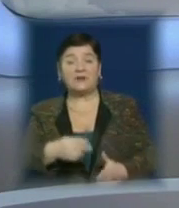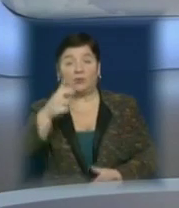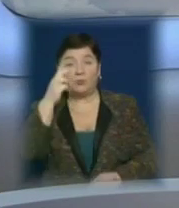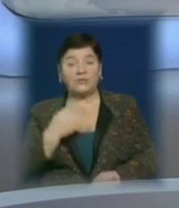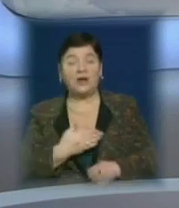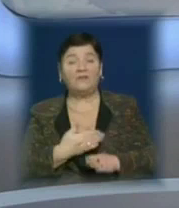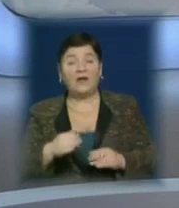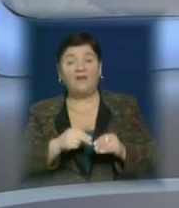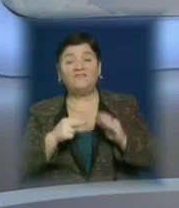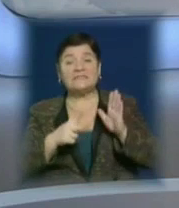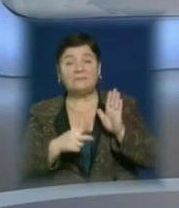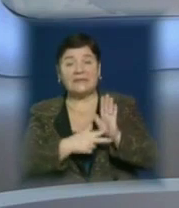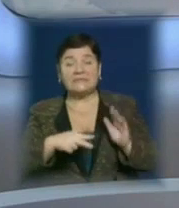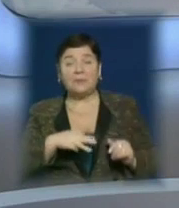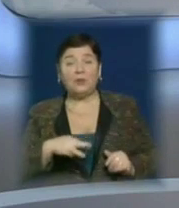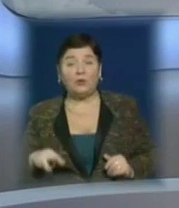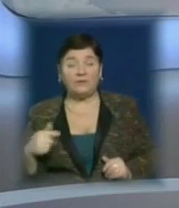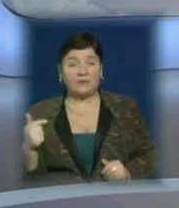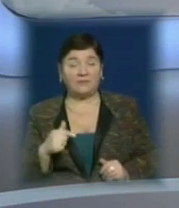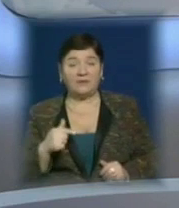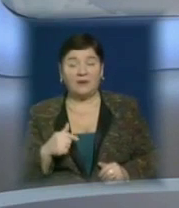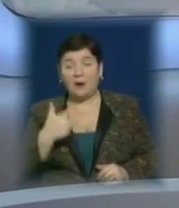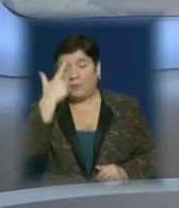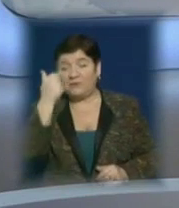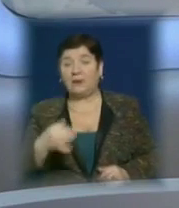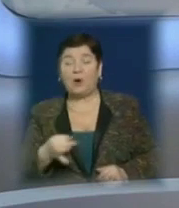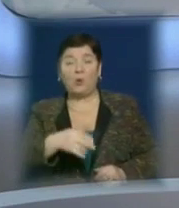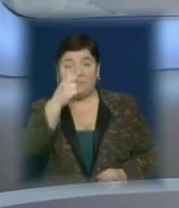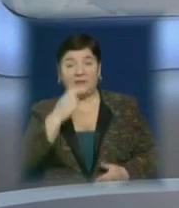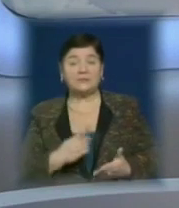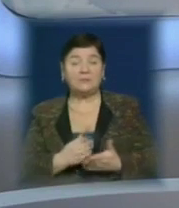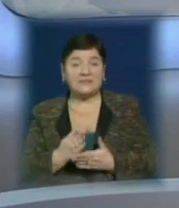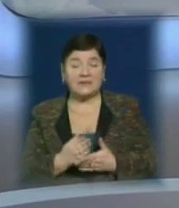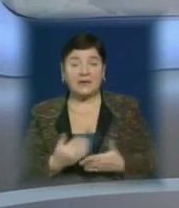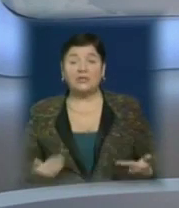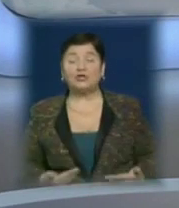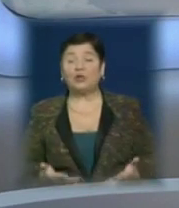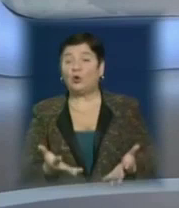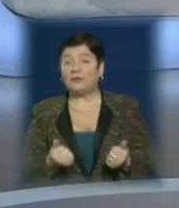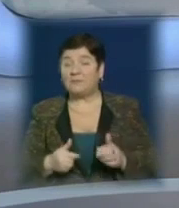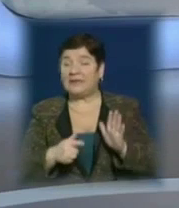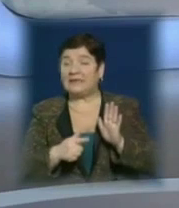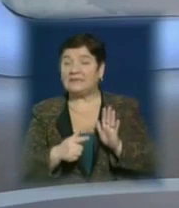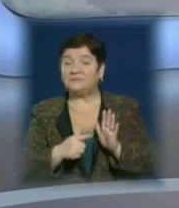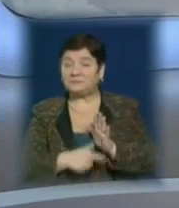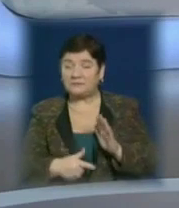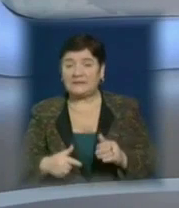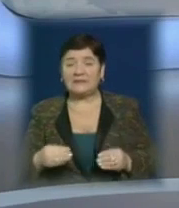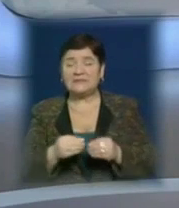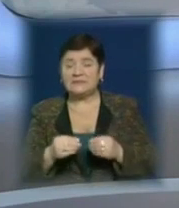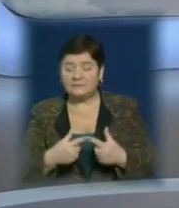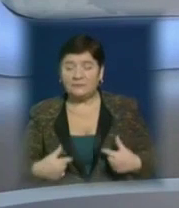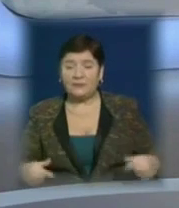понад 18 мільйонів гривень, повідомляє прес-служба облдержадміністрації. Житло отримали сім'ї з 10 районів